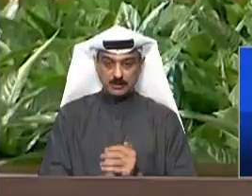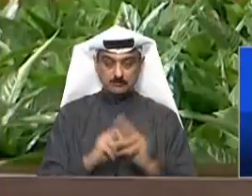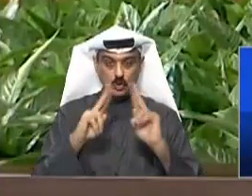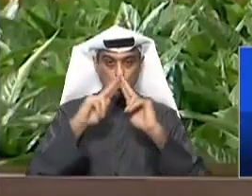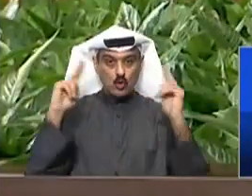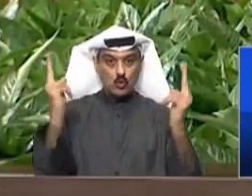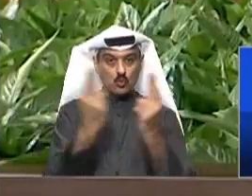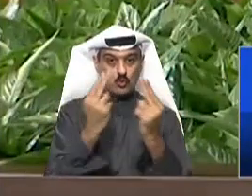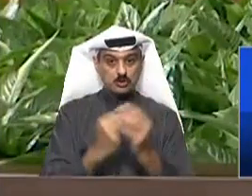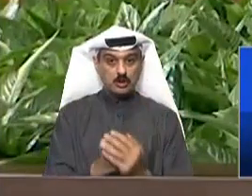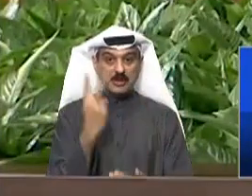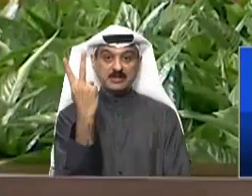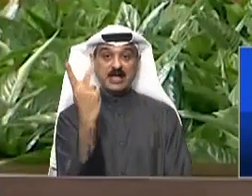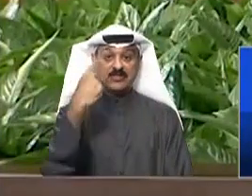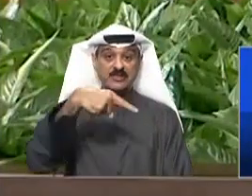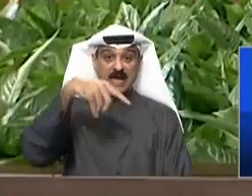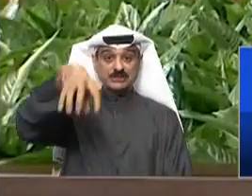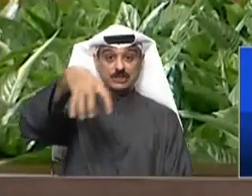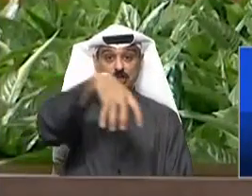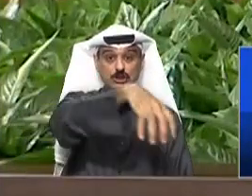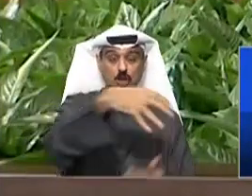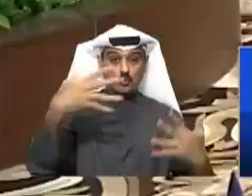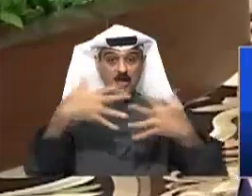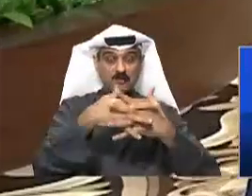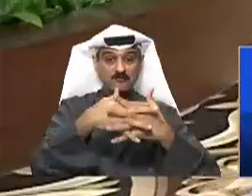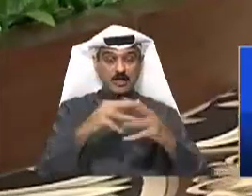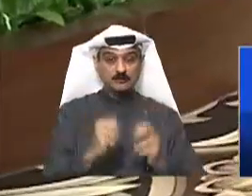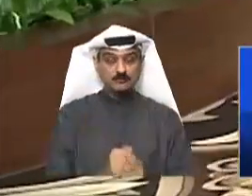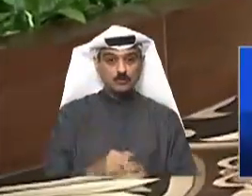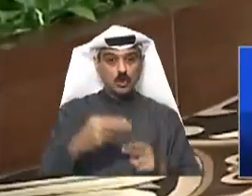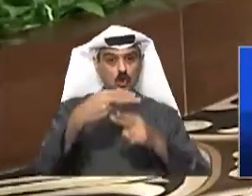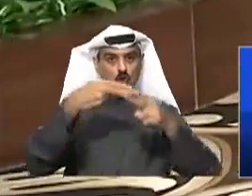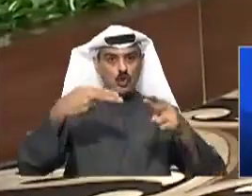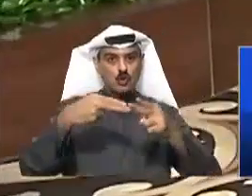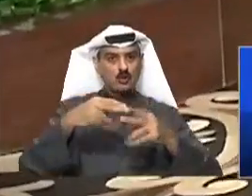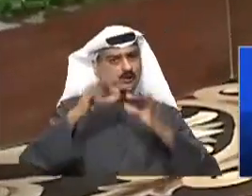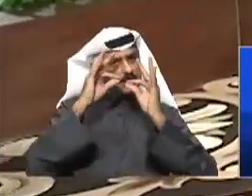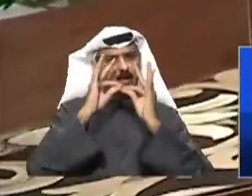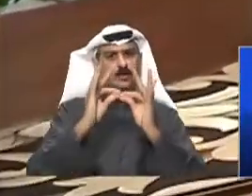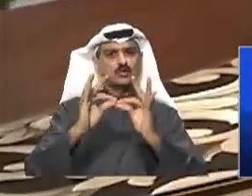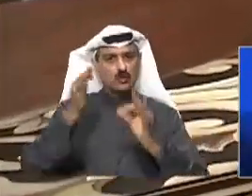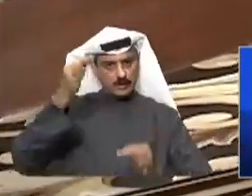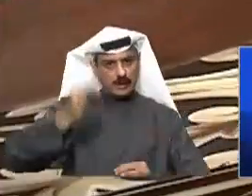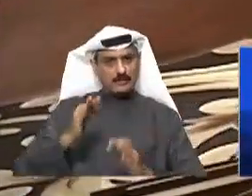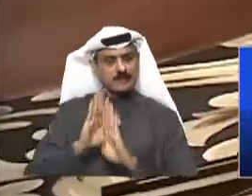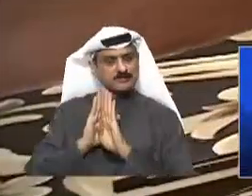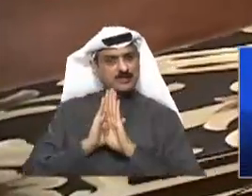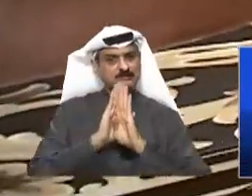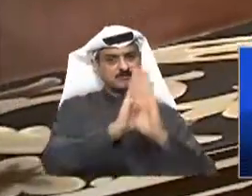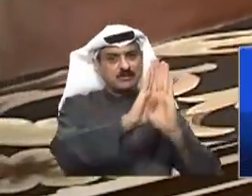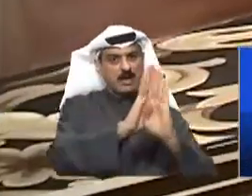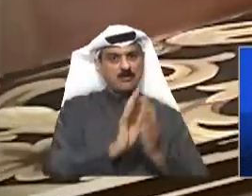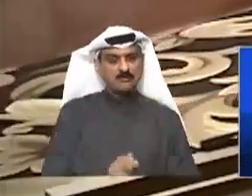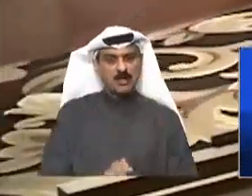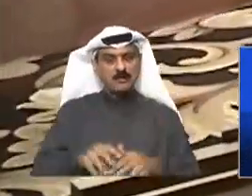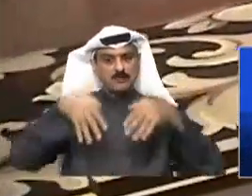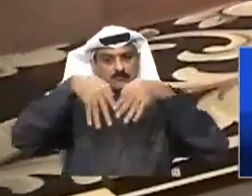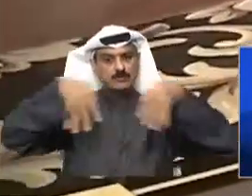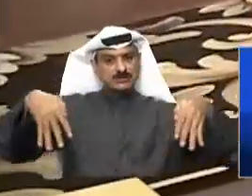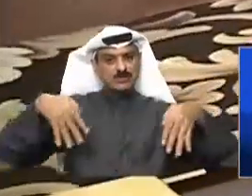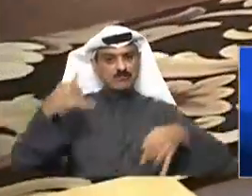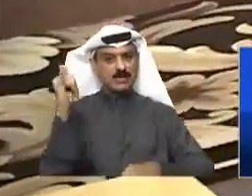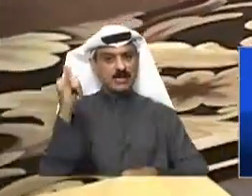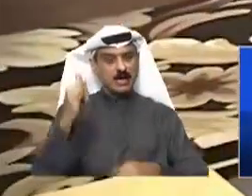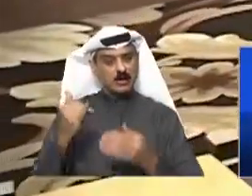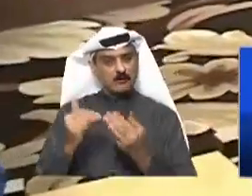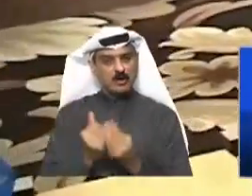حضرته وفود 12 دولة، وكانت الكويت كعادتها مؤكدة على دعم الأشقاء وتوحيد الصف العربي،